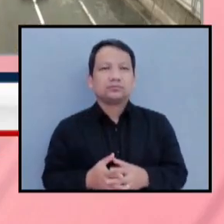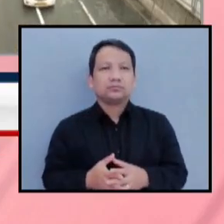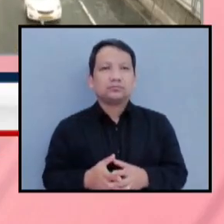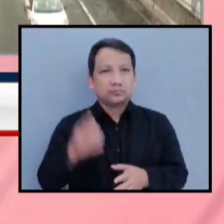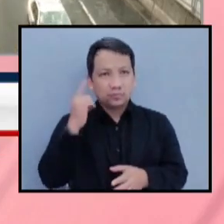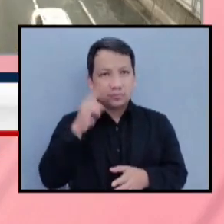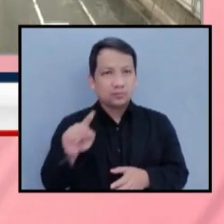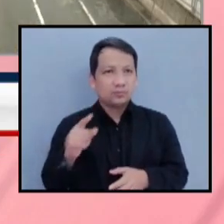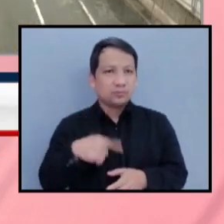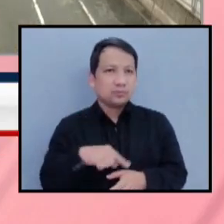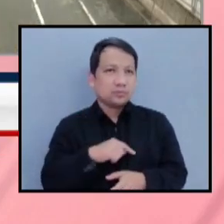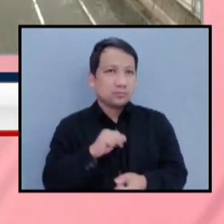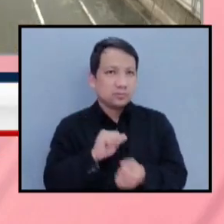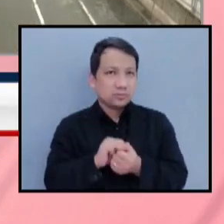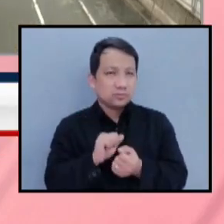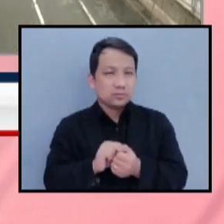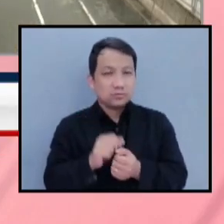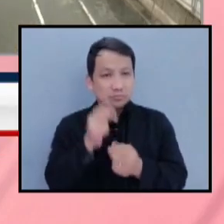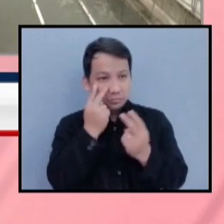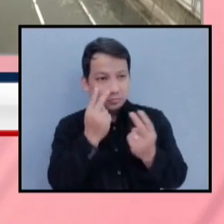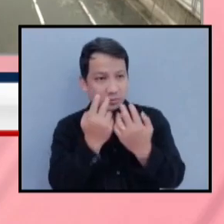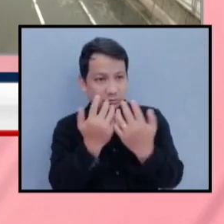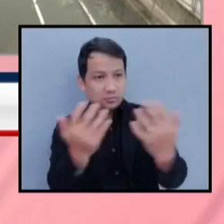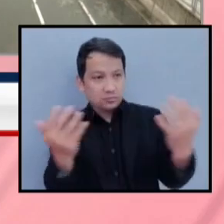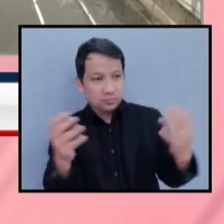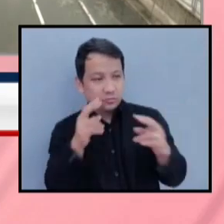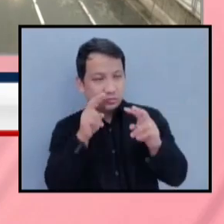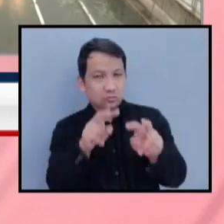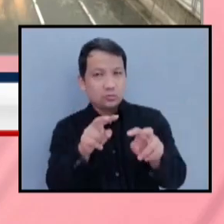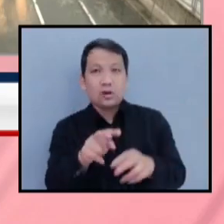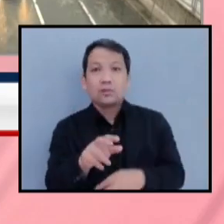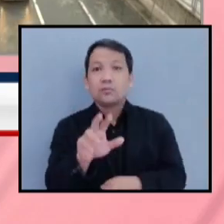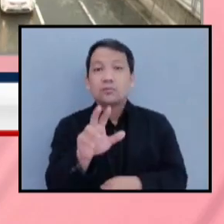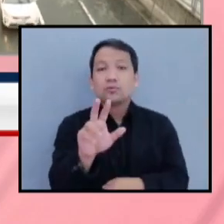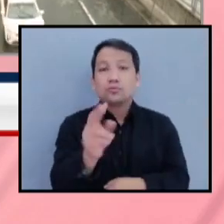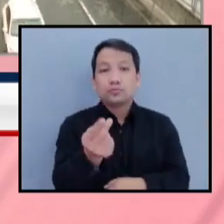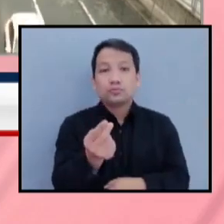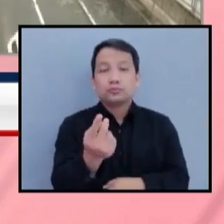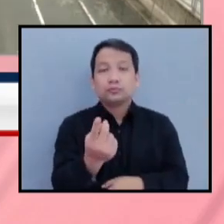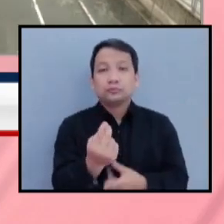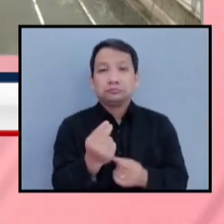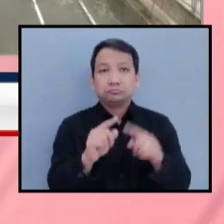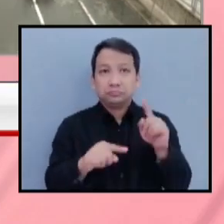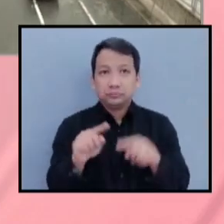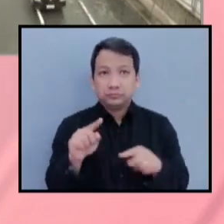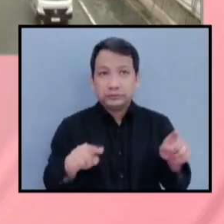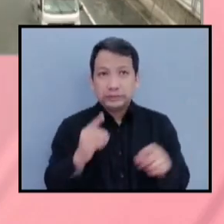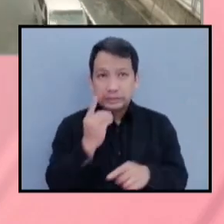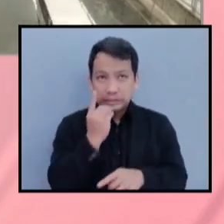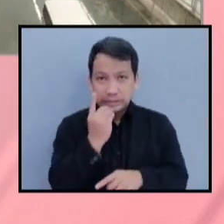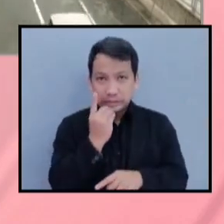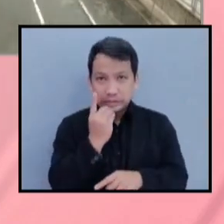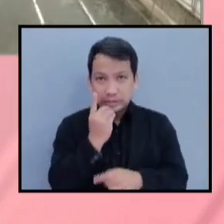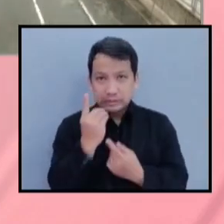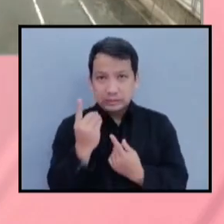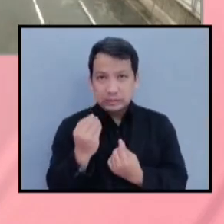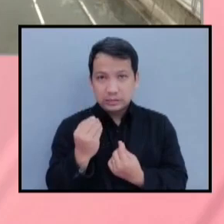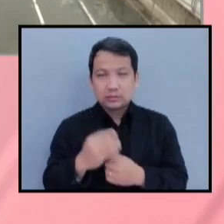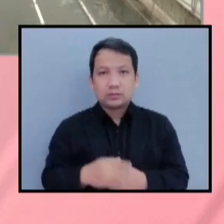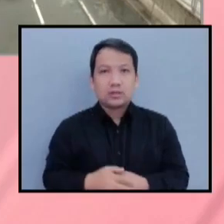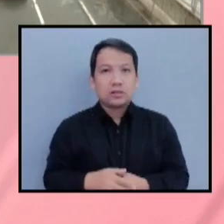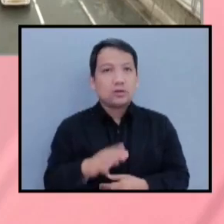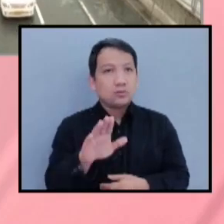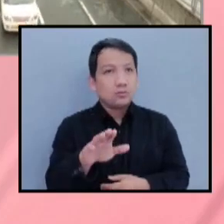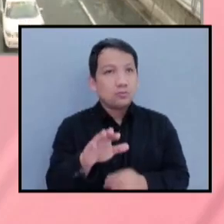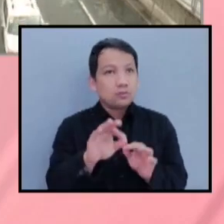our viewers, sa mga Filipinos, when we go into a different dietary trend, okay, make sure po natin